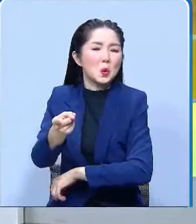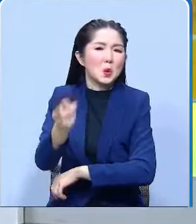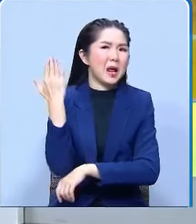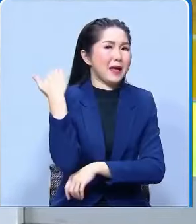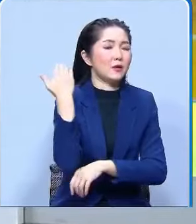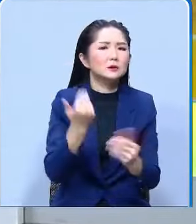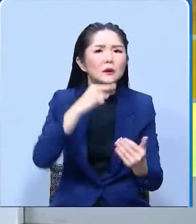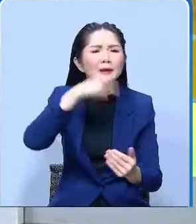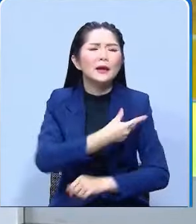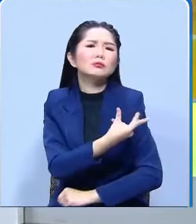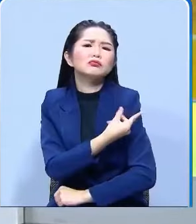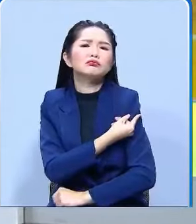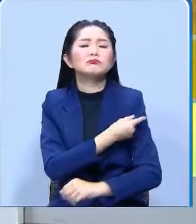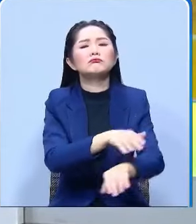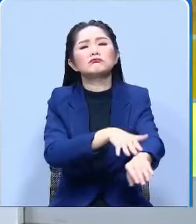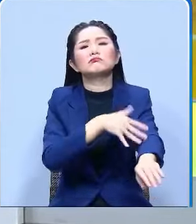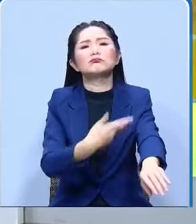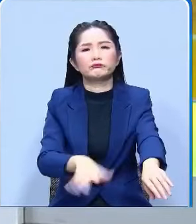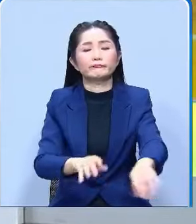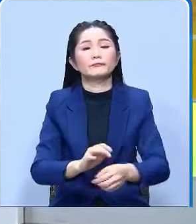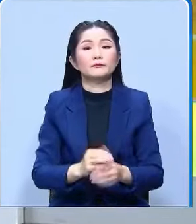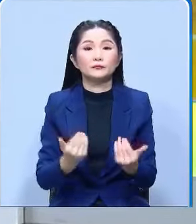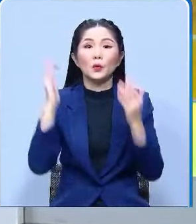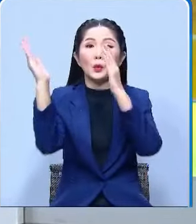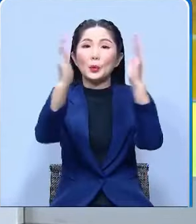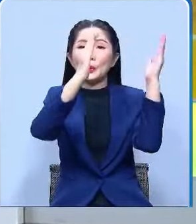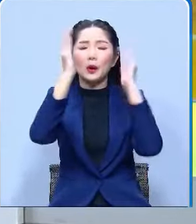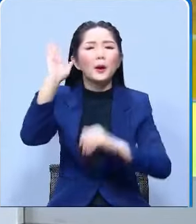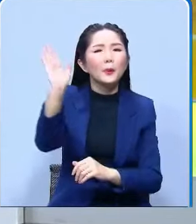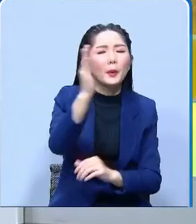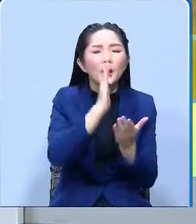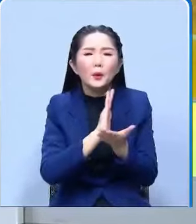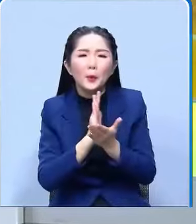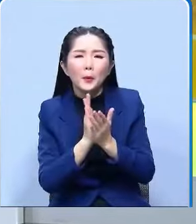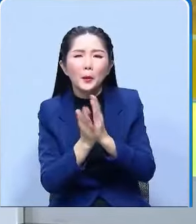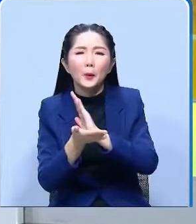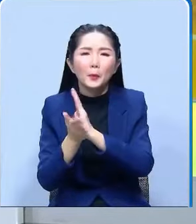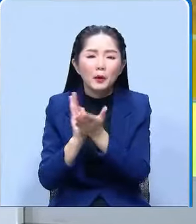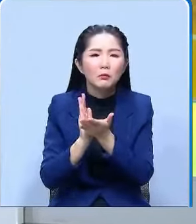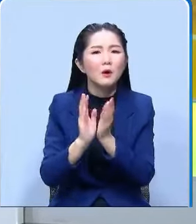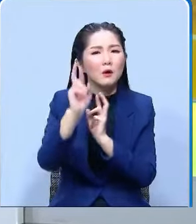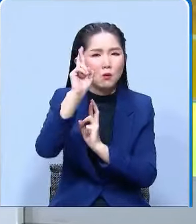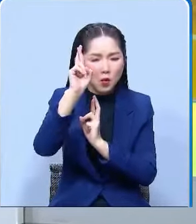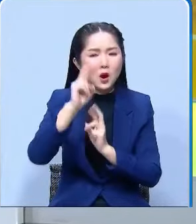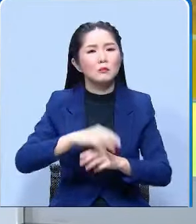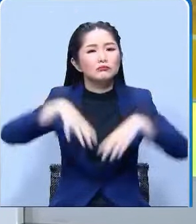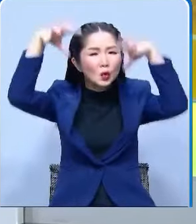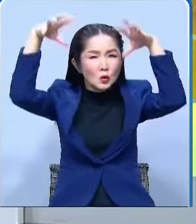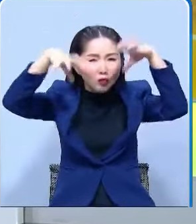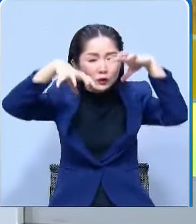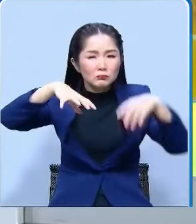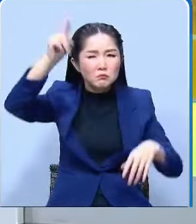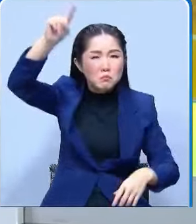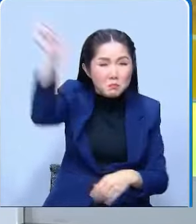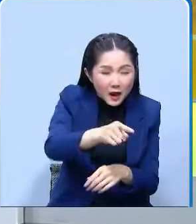อ่าในช่วงที่อากาศแปรปรวนแบบนี้นอกจากระวังเรื่องของสุขภาพกันแล้วนะคะพื้นที่ไหนฝนตกระวังฟ้าจะผ่าเอาด้วยอย่าง